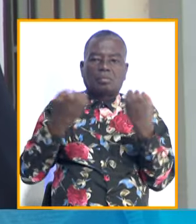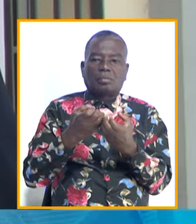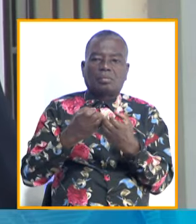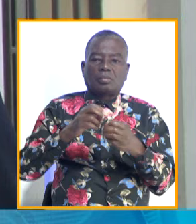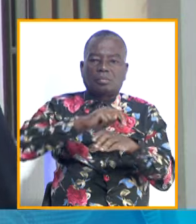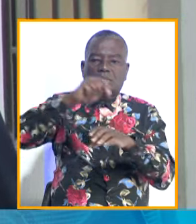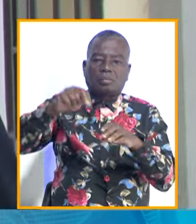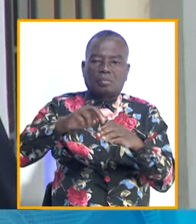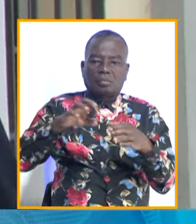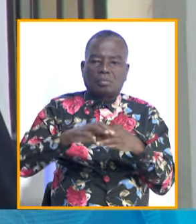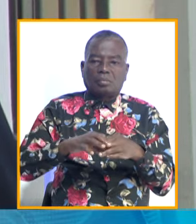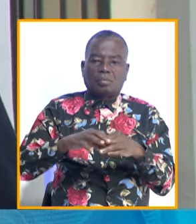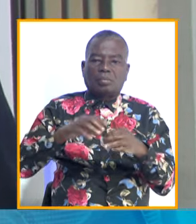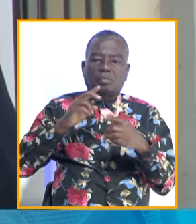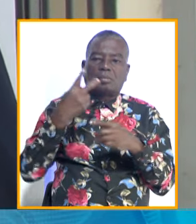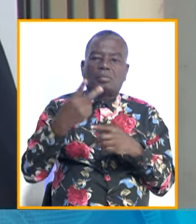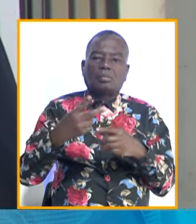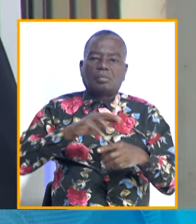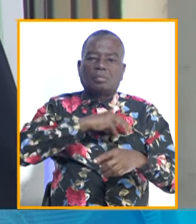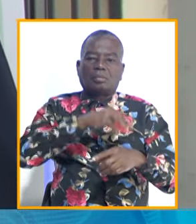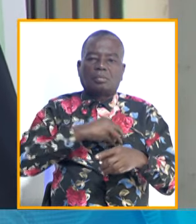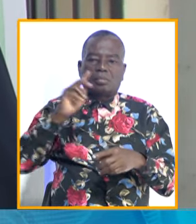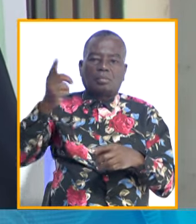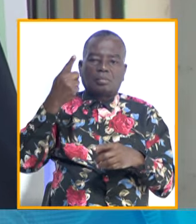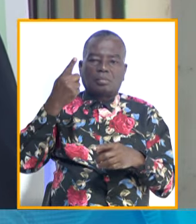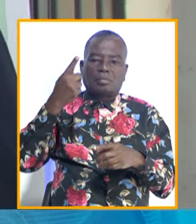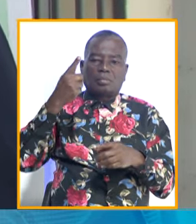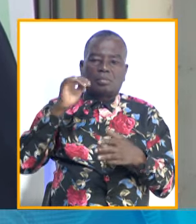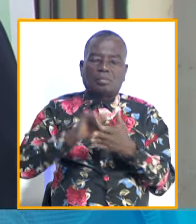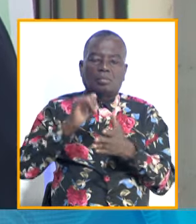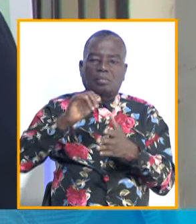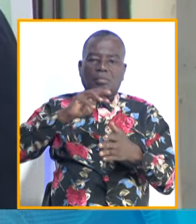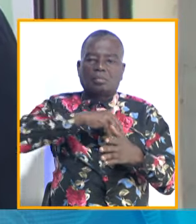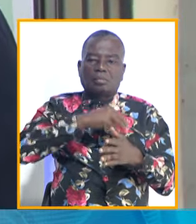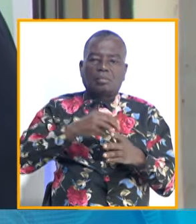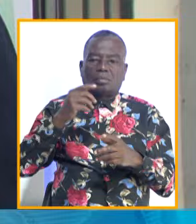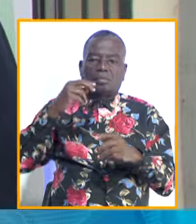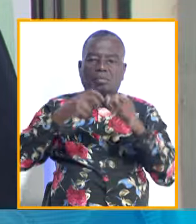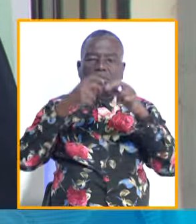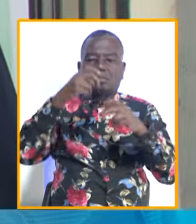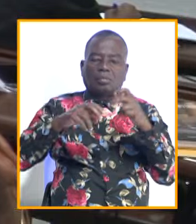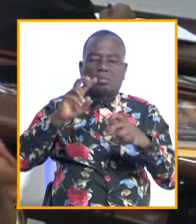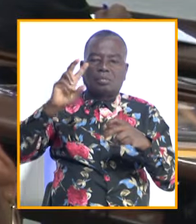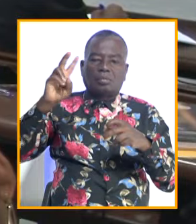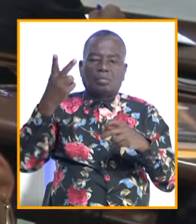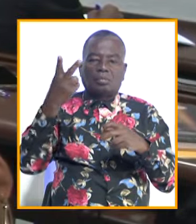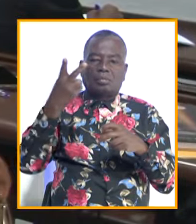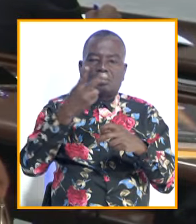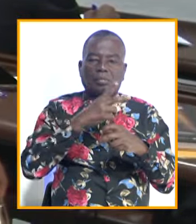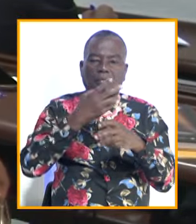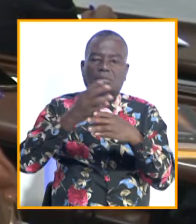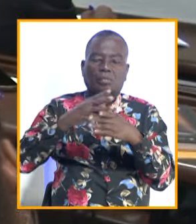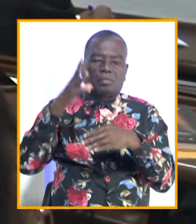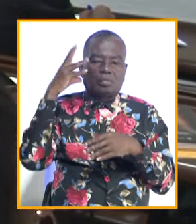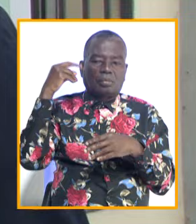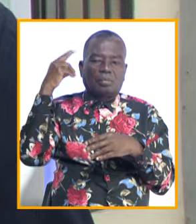mécanisme africain d'évaluation par les pairs a 2 missions. La première mission, c'est la mission d'évaluation et la deuxième mission est la mission de partage